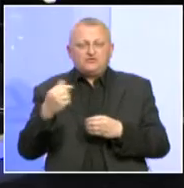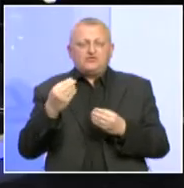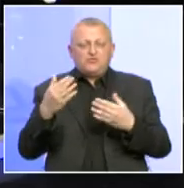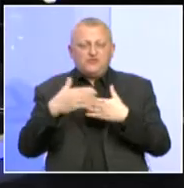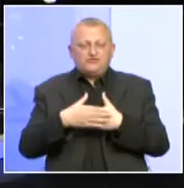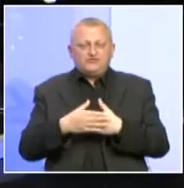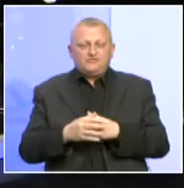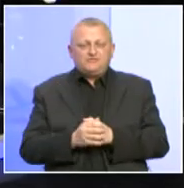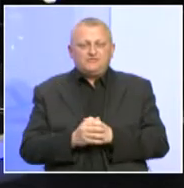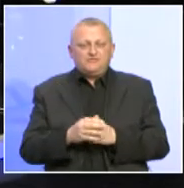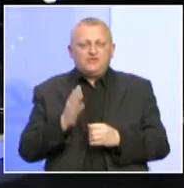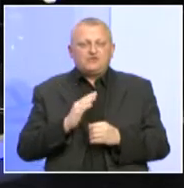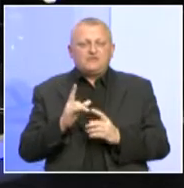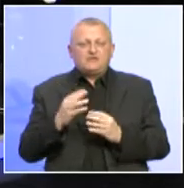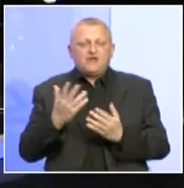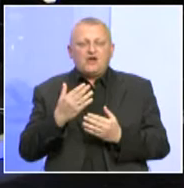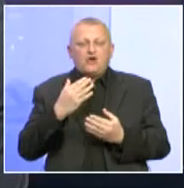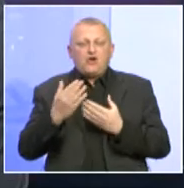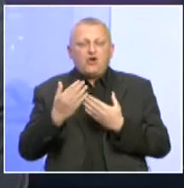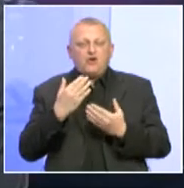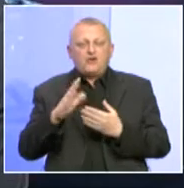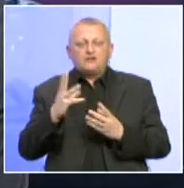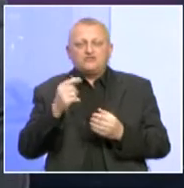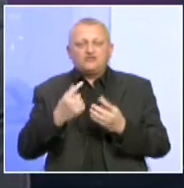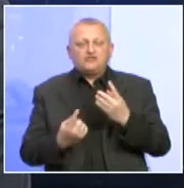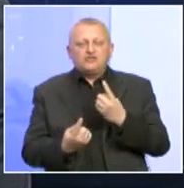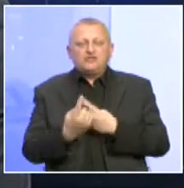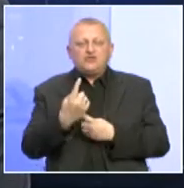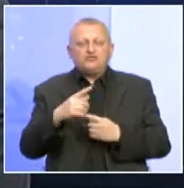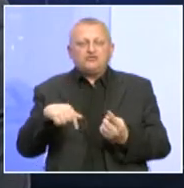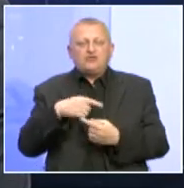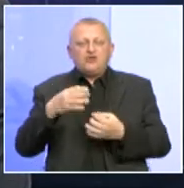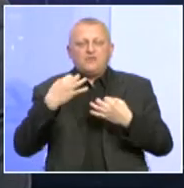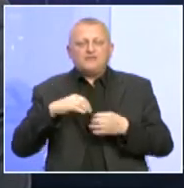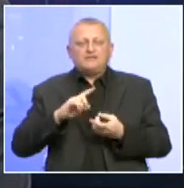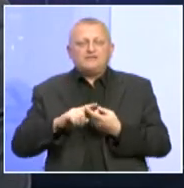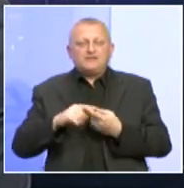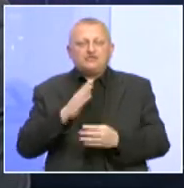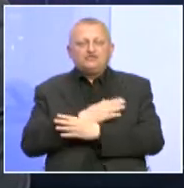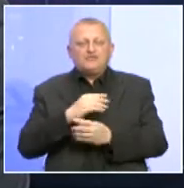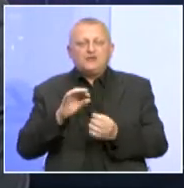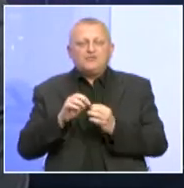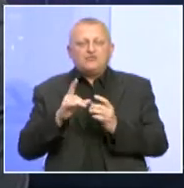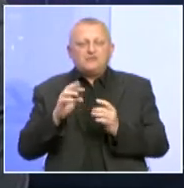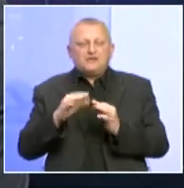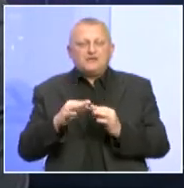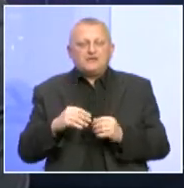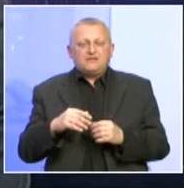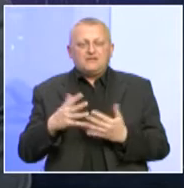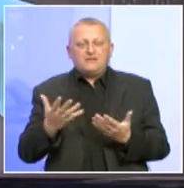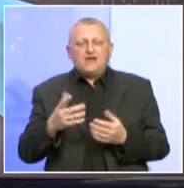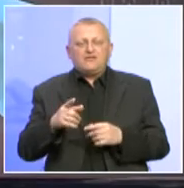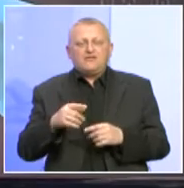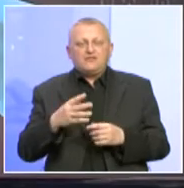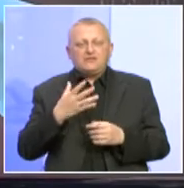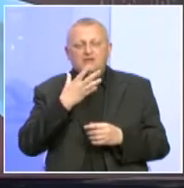večer. Gospodine Incko, kako komentirate sve ovo što se događa oko predsjednika Federacije Živka Budimira? No, naravno, bilo je